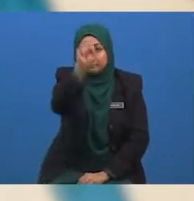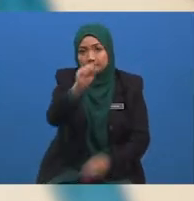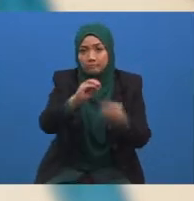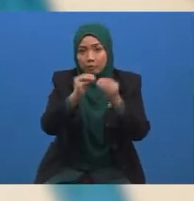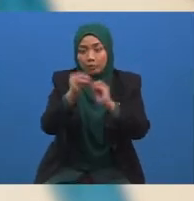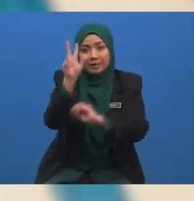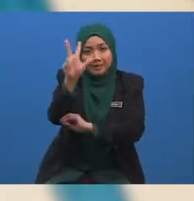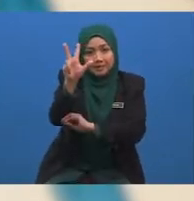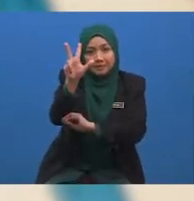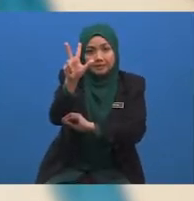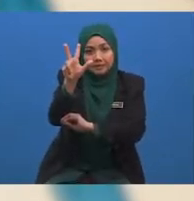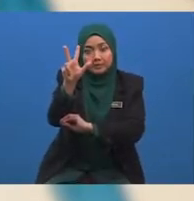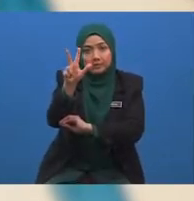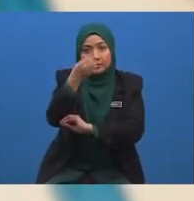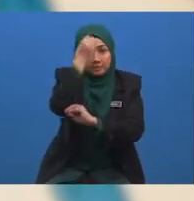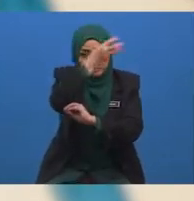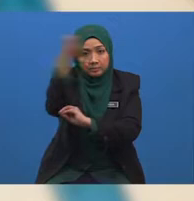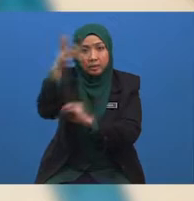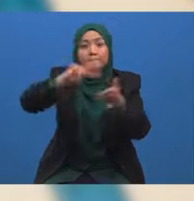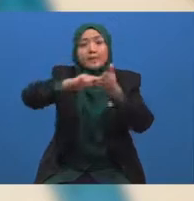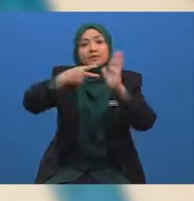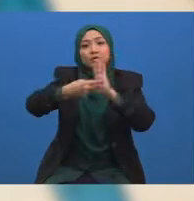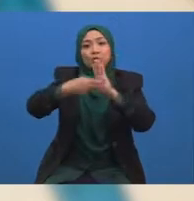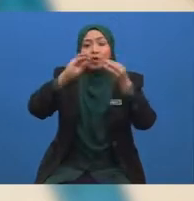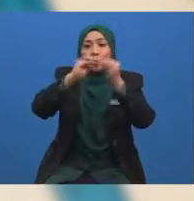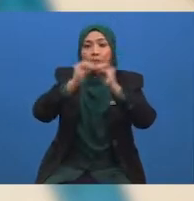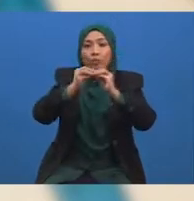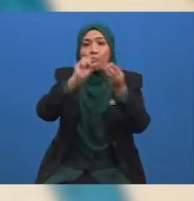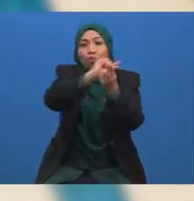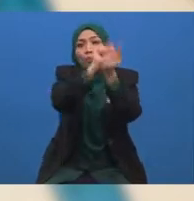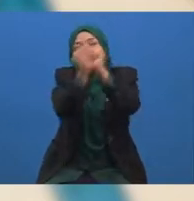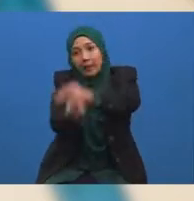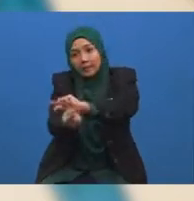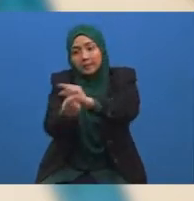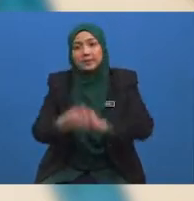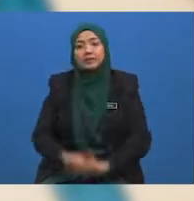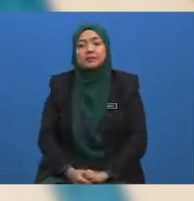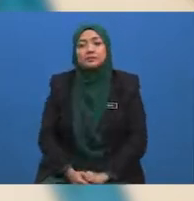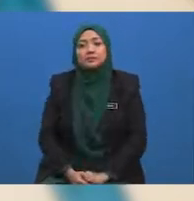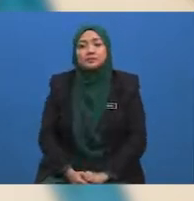Soalan ketiga, nyatakan maksud nombor gubahan.